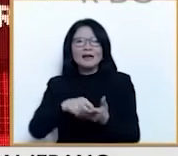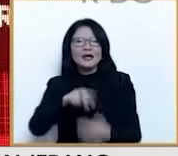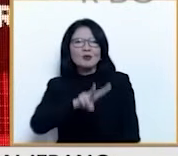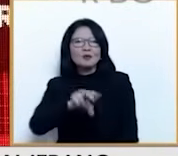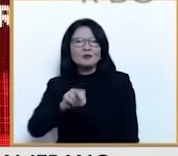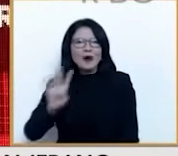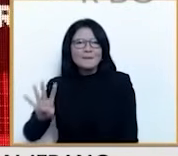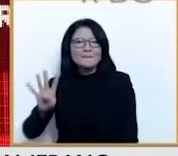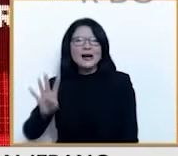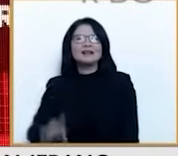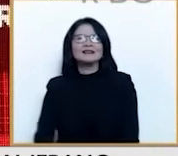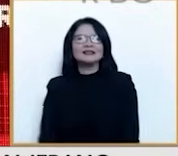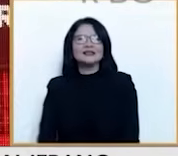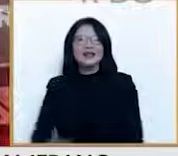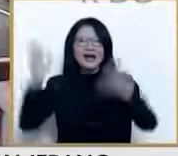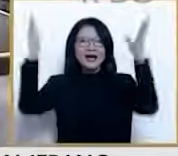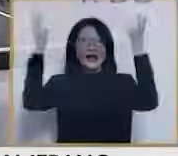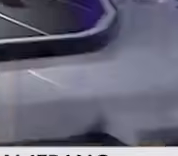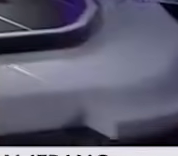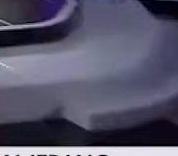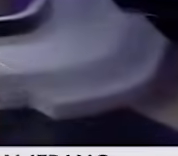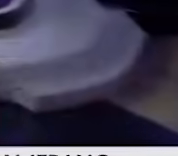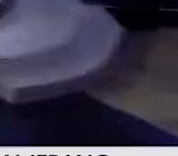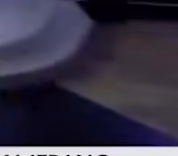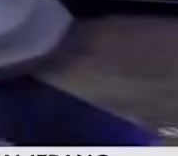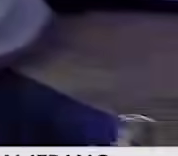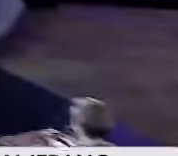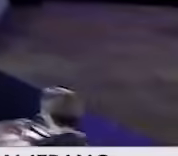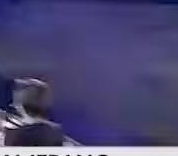tahun 2024.